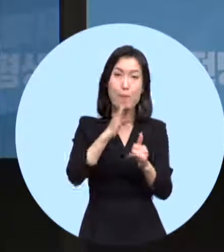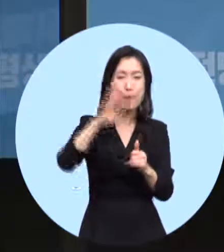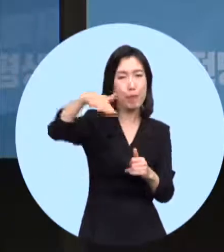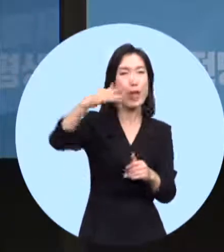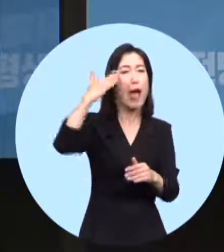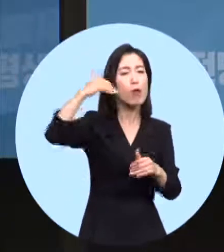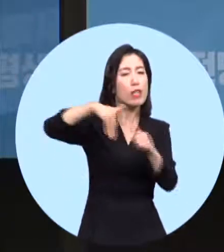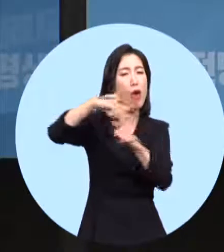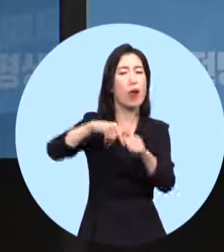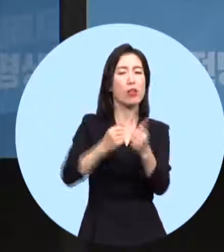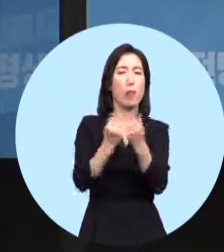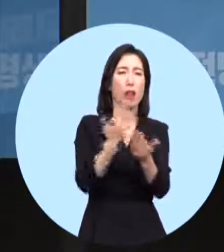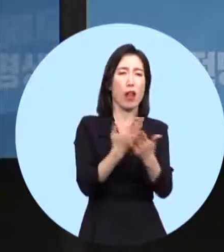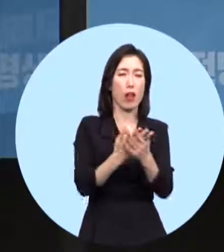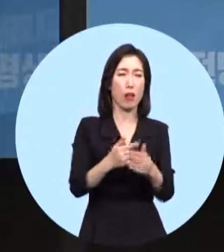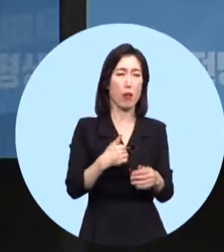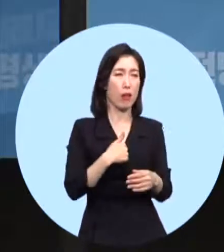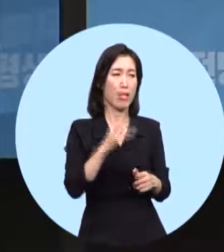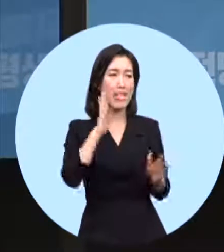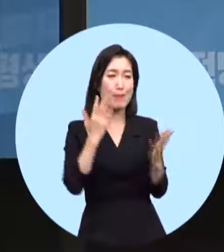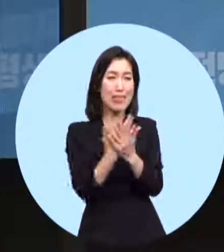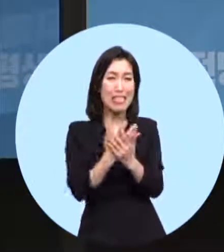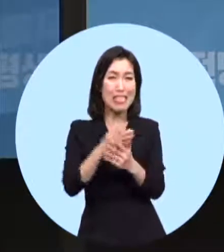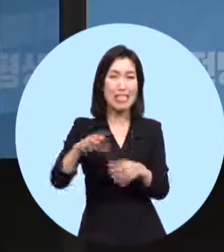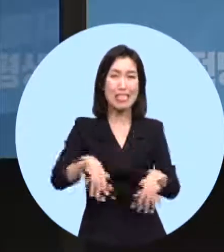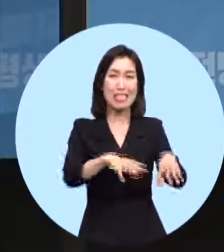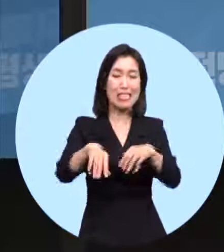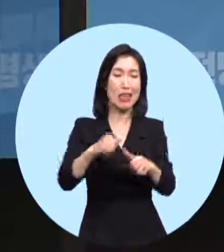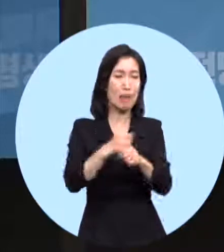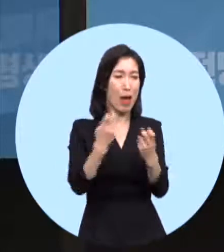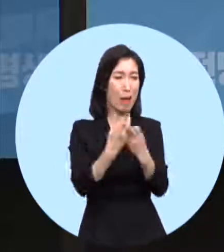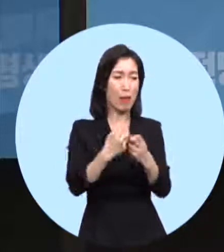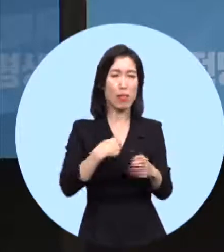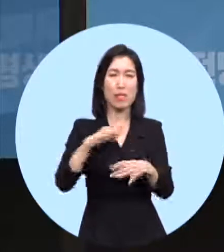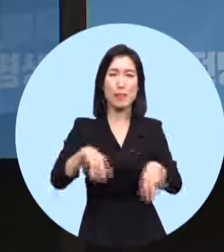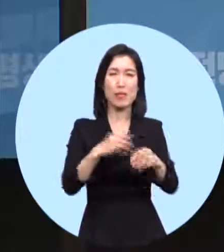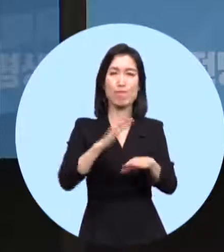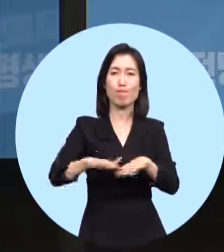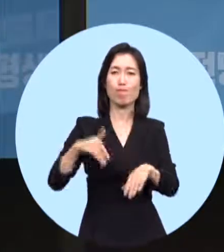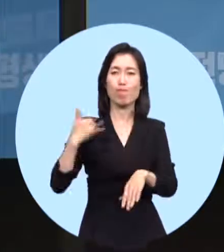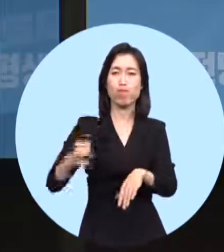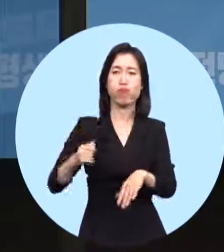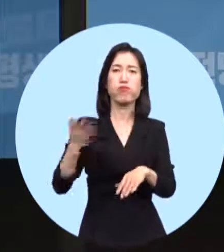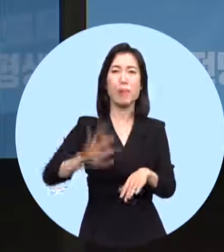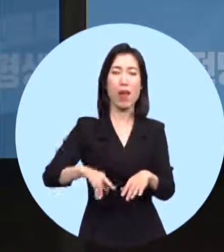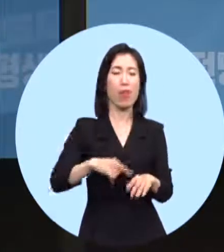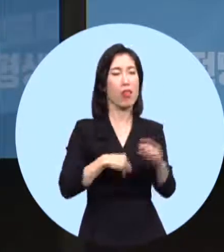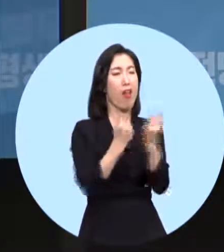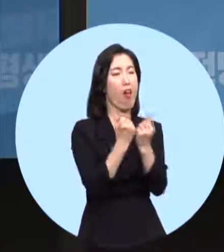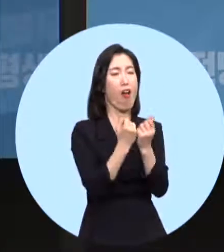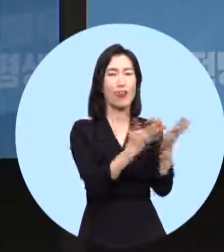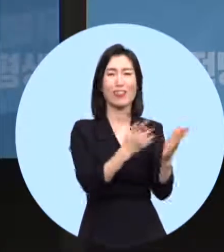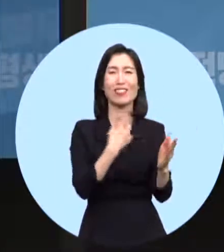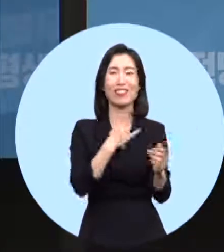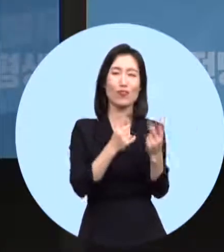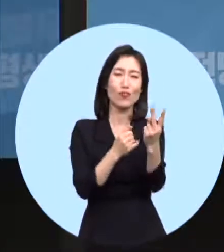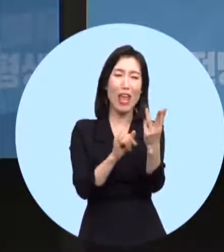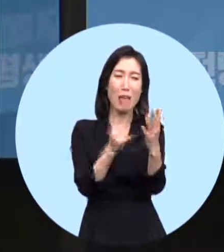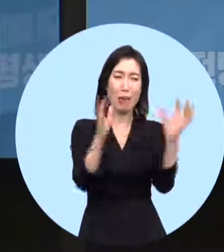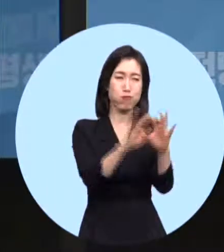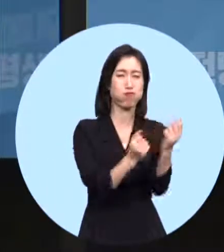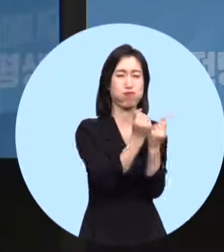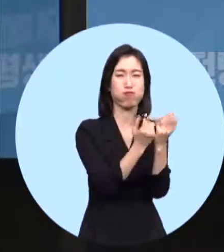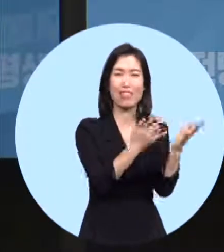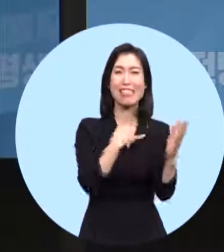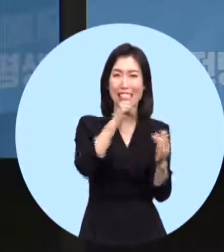거기서 원하는 걸 해줘요. 김치라는 게 어떤 거죠? 김치 못 담그기 때문에 잘 그때. 그래서 그렇게 지금 배달